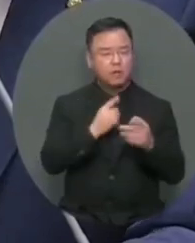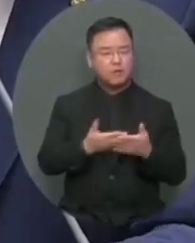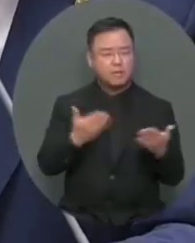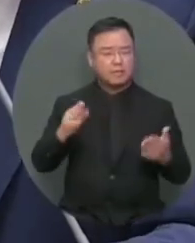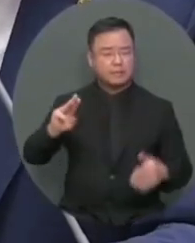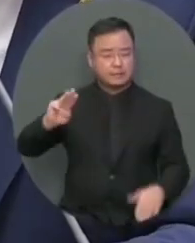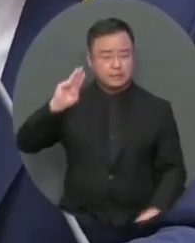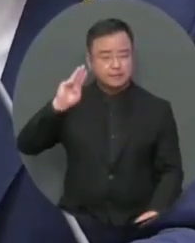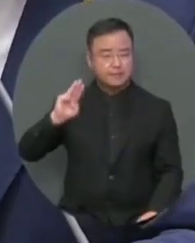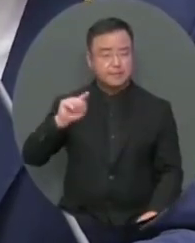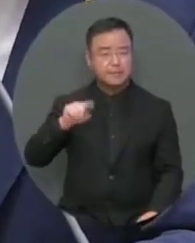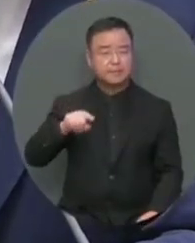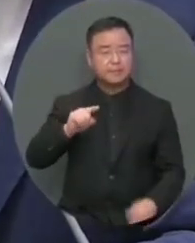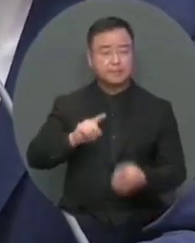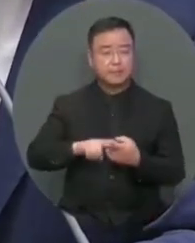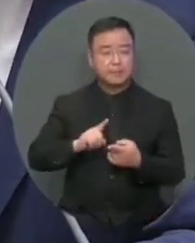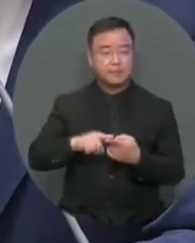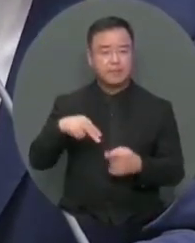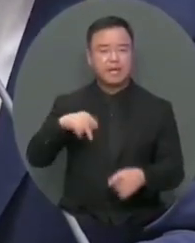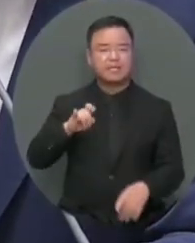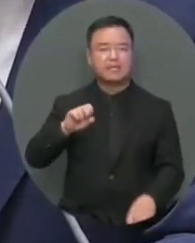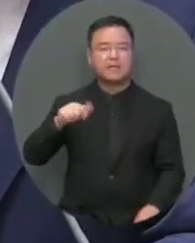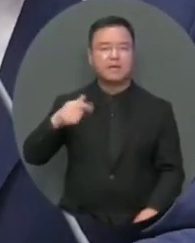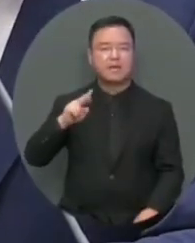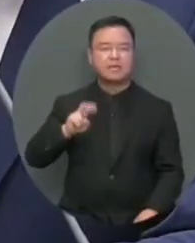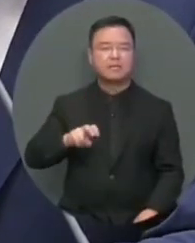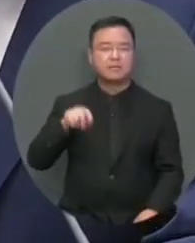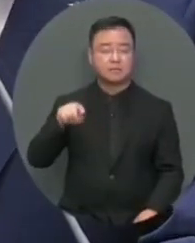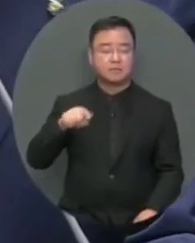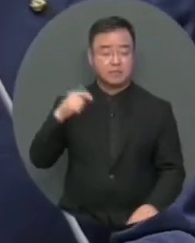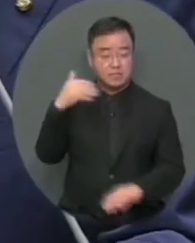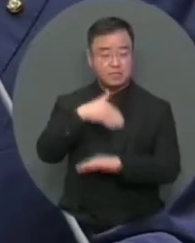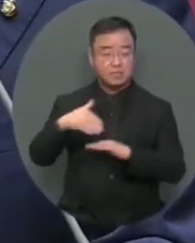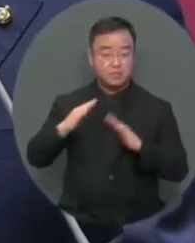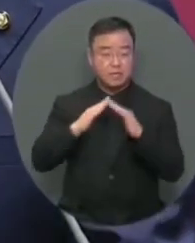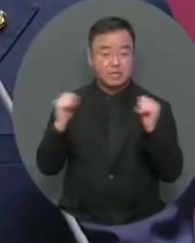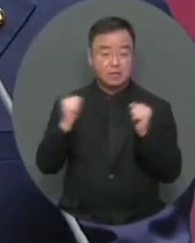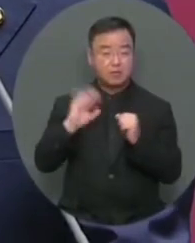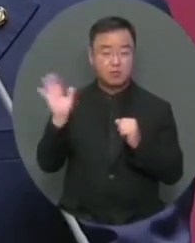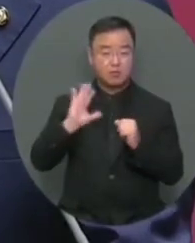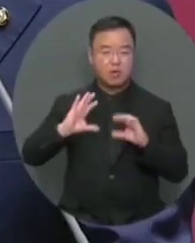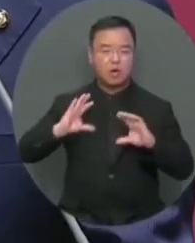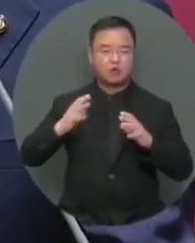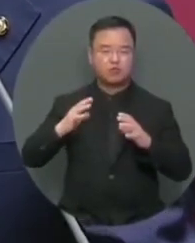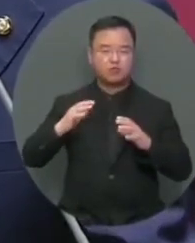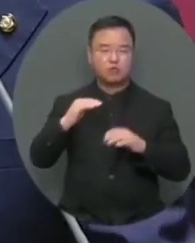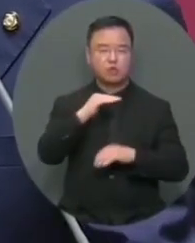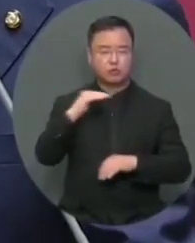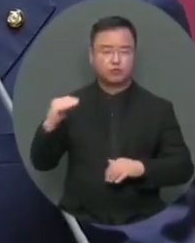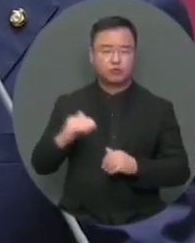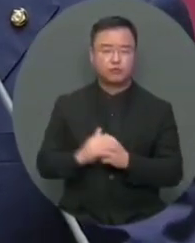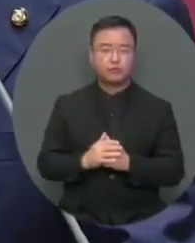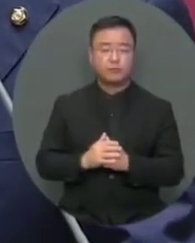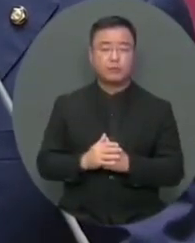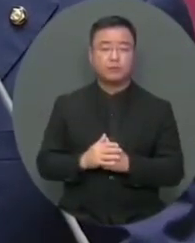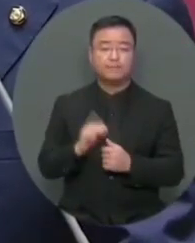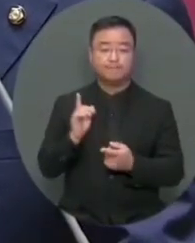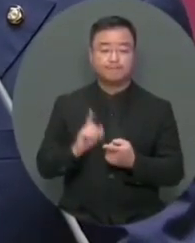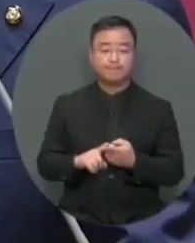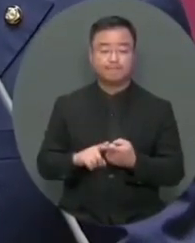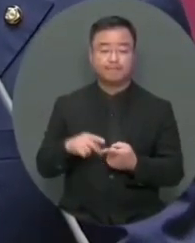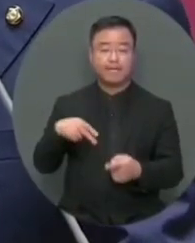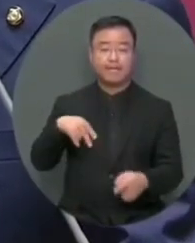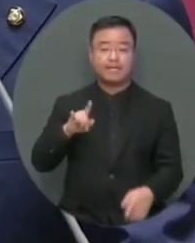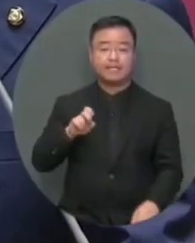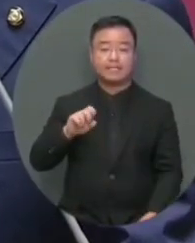프로젝트는 전라북도의 프로젝트가 아닙니다. 이것은 대한민국 국가 프로젝트입니다. 그렇기 때문에 지금